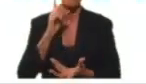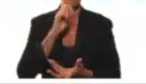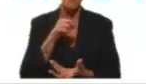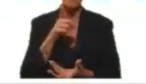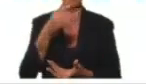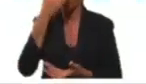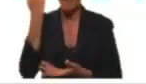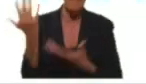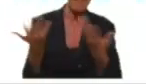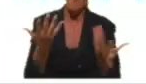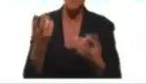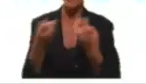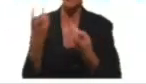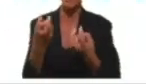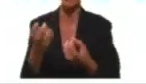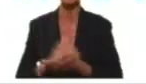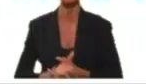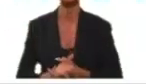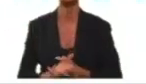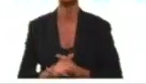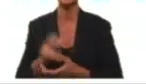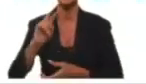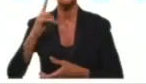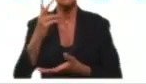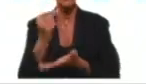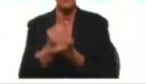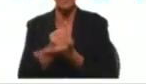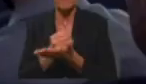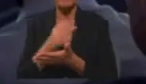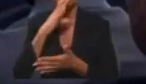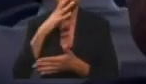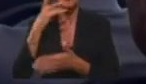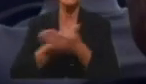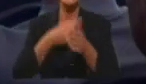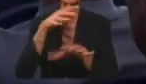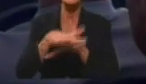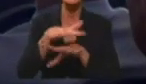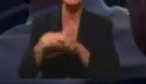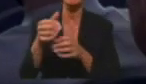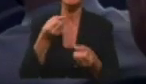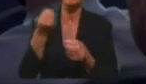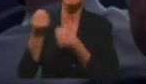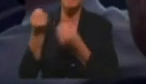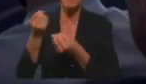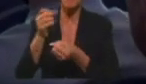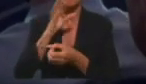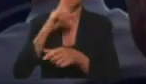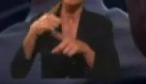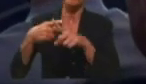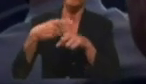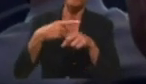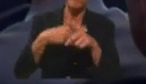zdarza. Tak? Druga taka myśl jest taka, że korzystanie z systemu transportowego to jest proces uczenia się, że się